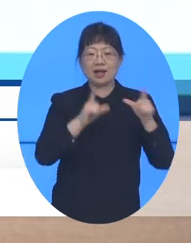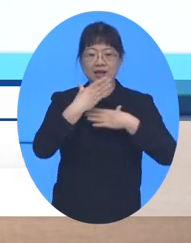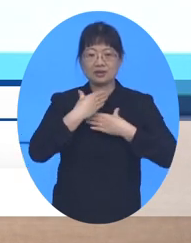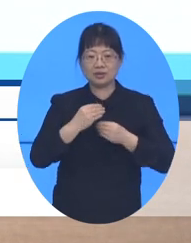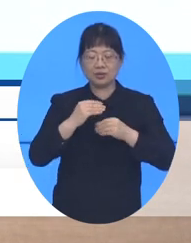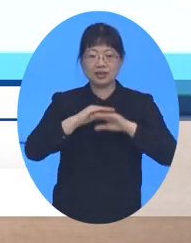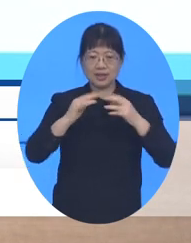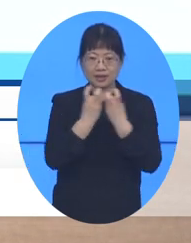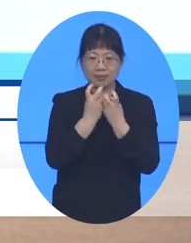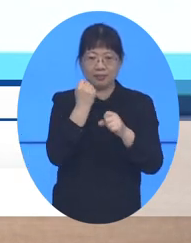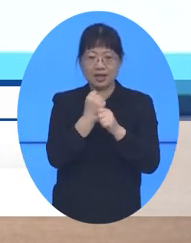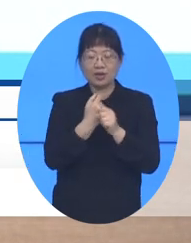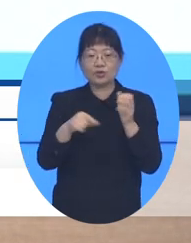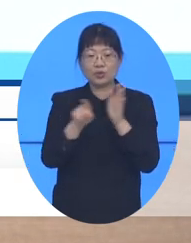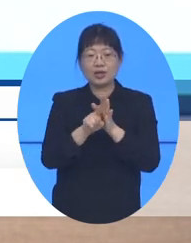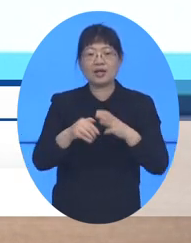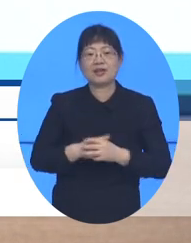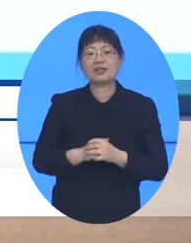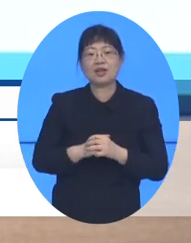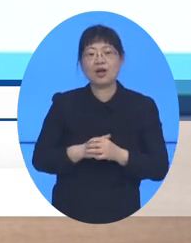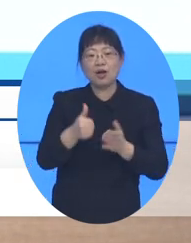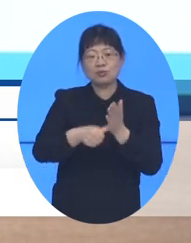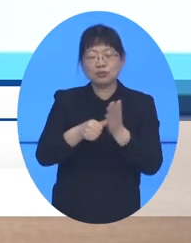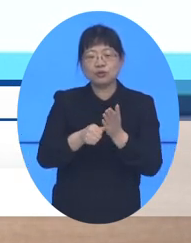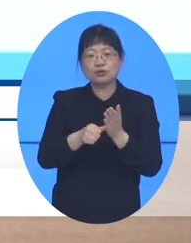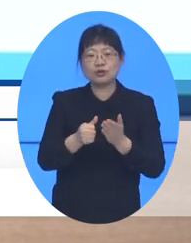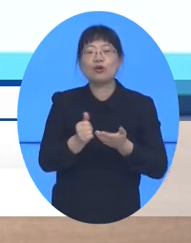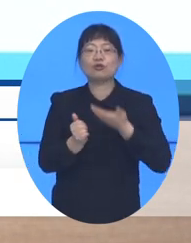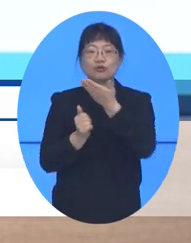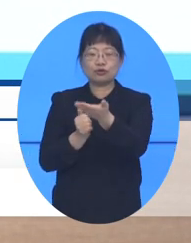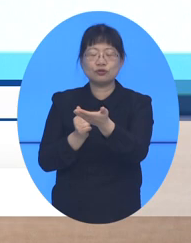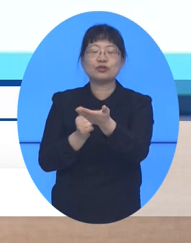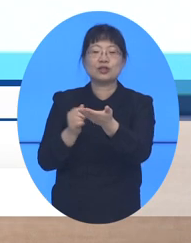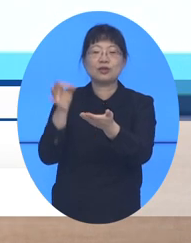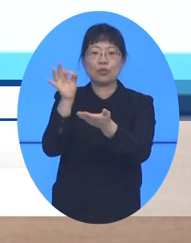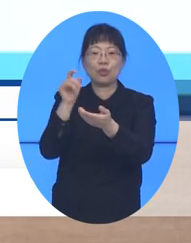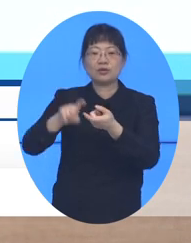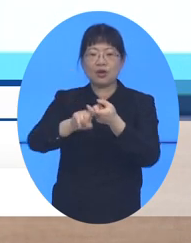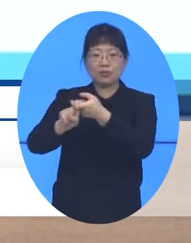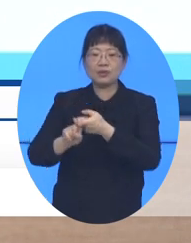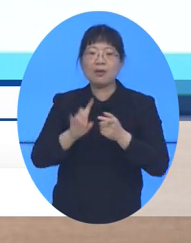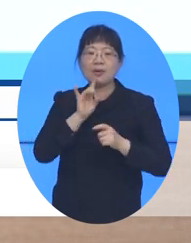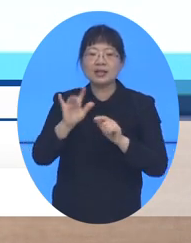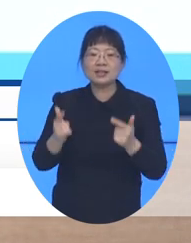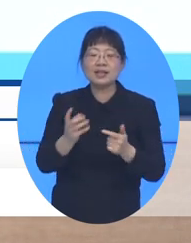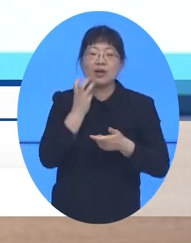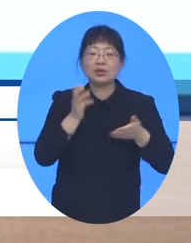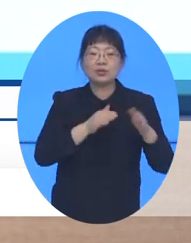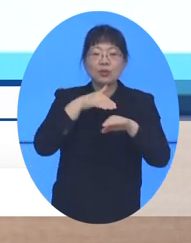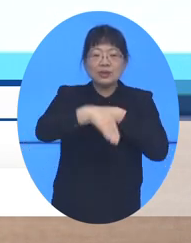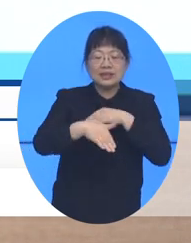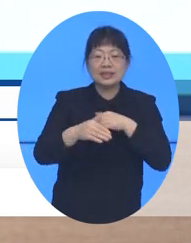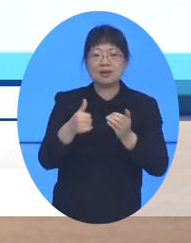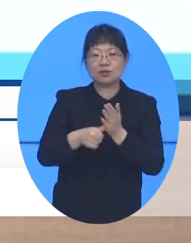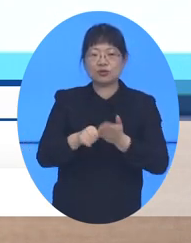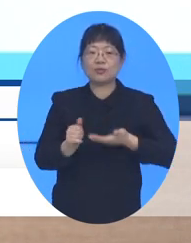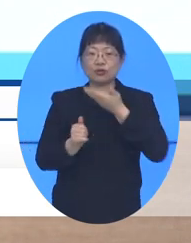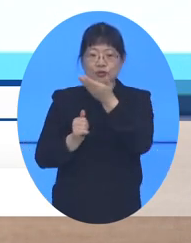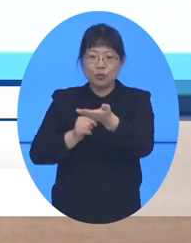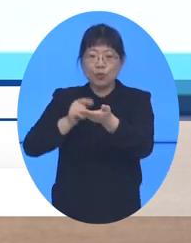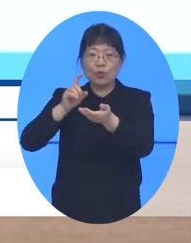위하여 납품 대금 연동제의 도입에 그치지 않고 경기도형 납품 대금 연동제를 추진하고자